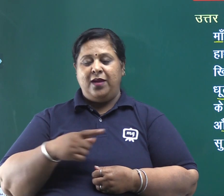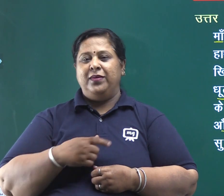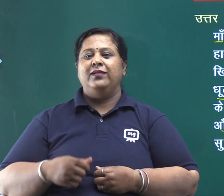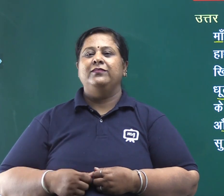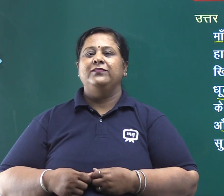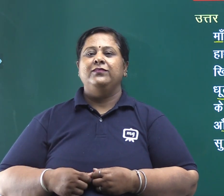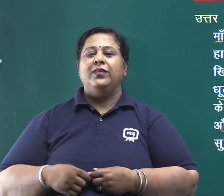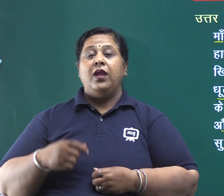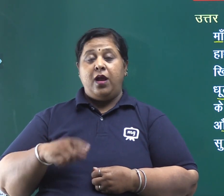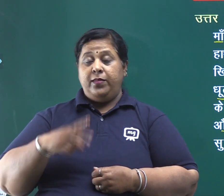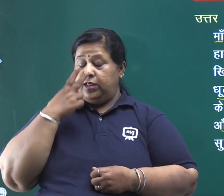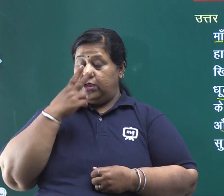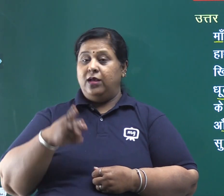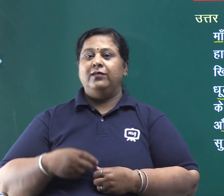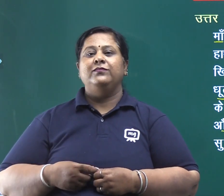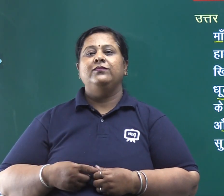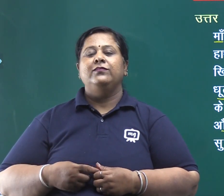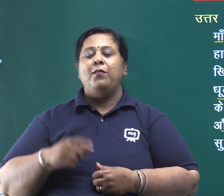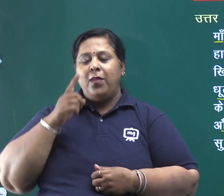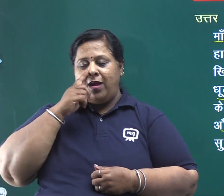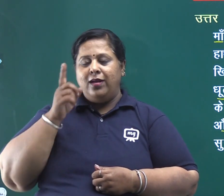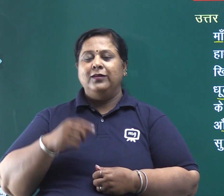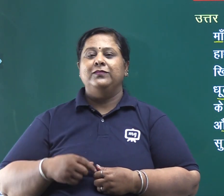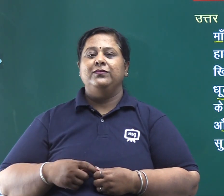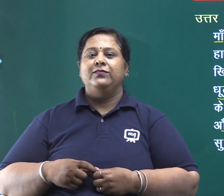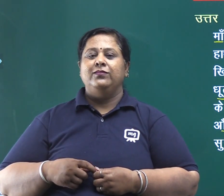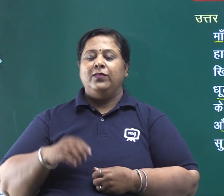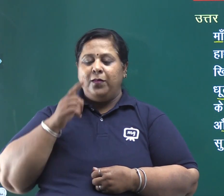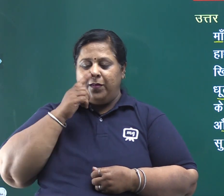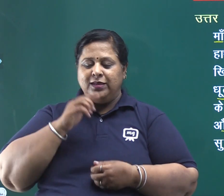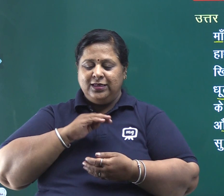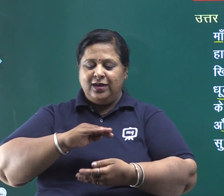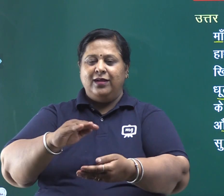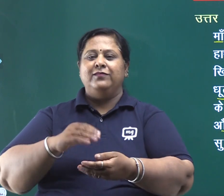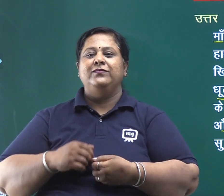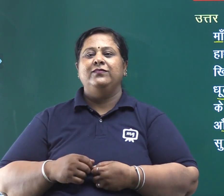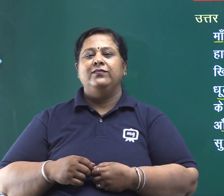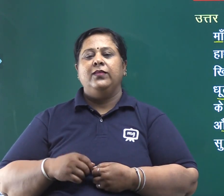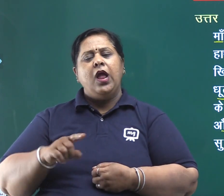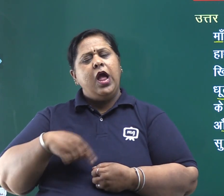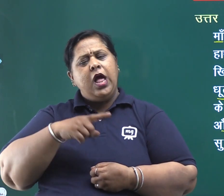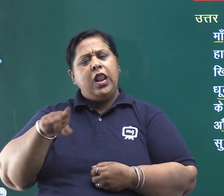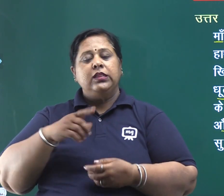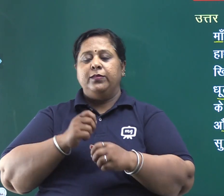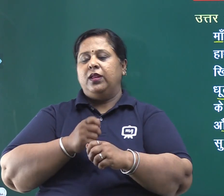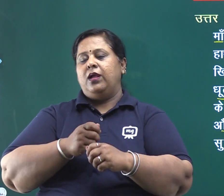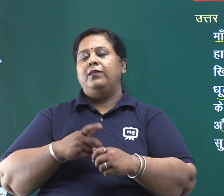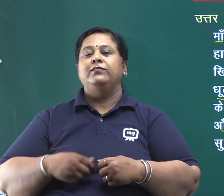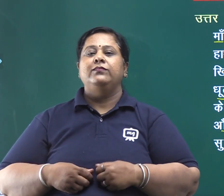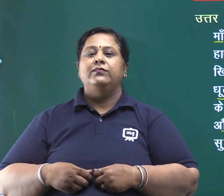पर हमने देखा कि माँ बच्ची का हर प्रकार का